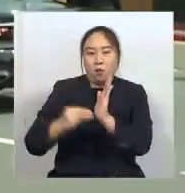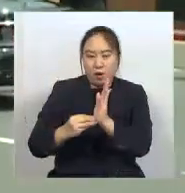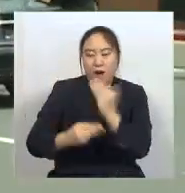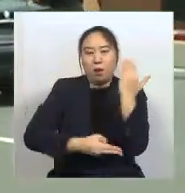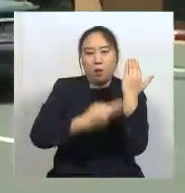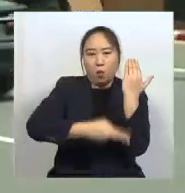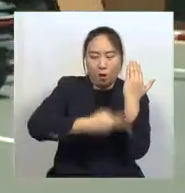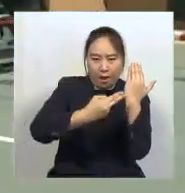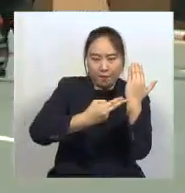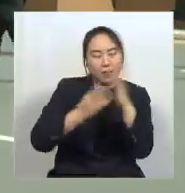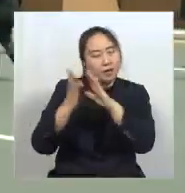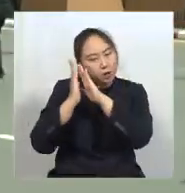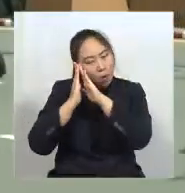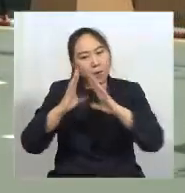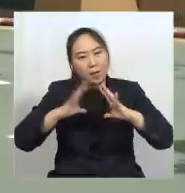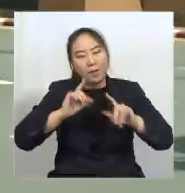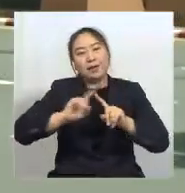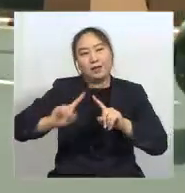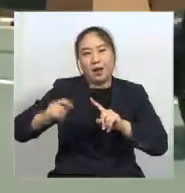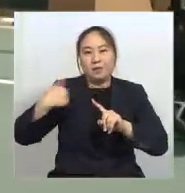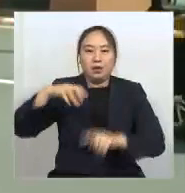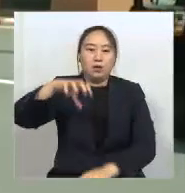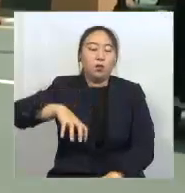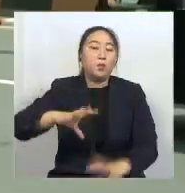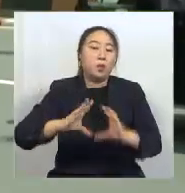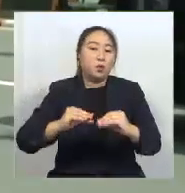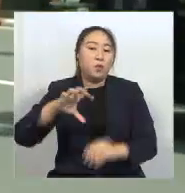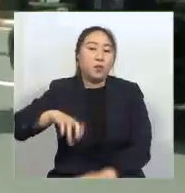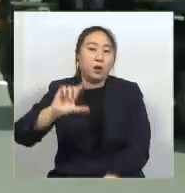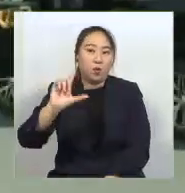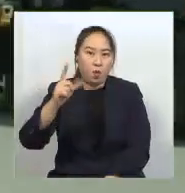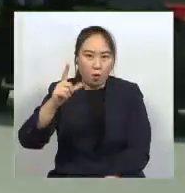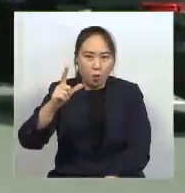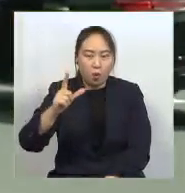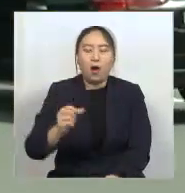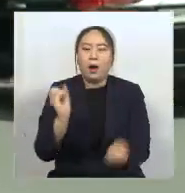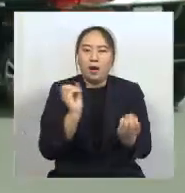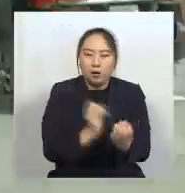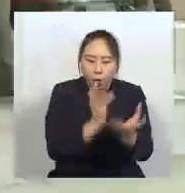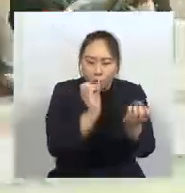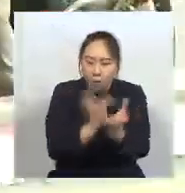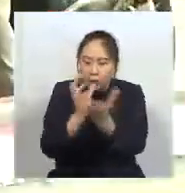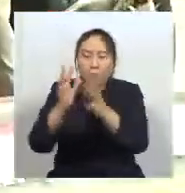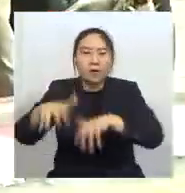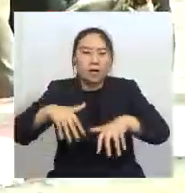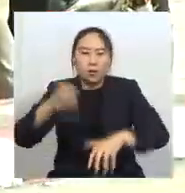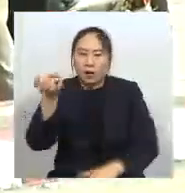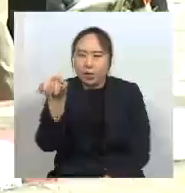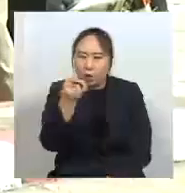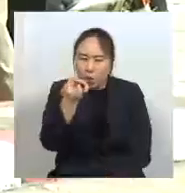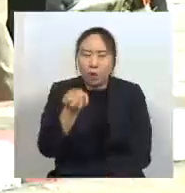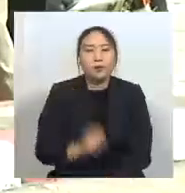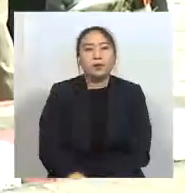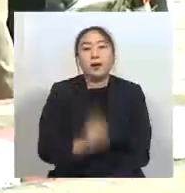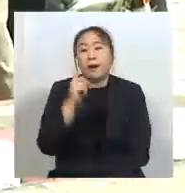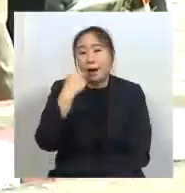ใจกลางกรุงเทพมหานครและศูนย์การประชุมเมืองทองธานีให้เกิดผลกระทบต่อประชาชนน้อยที่สุดผู้ที่จำเป็น